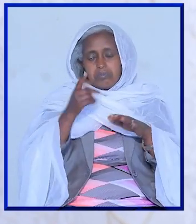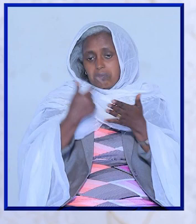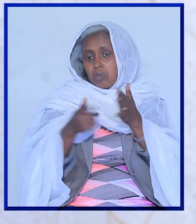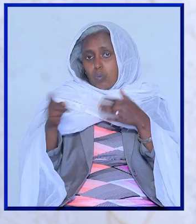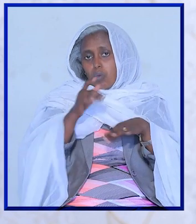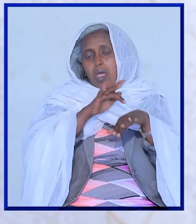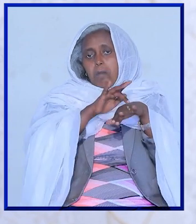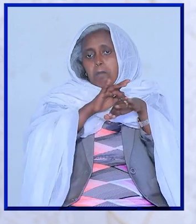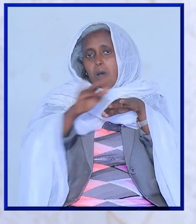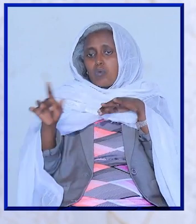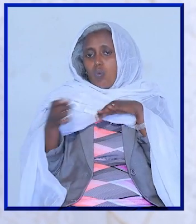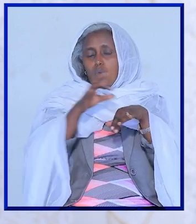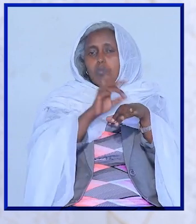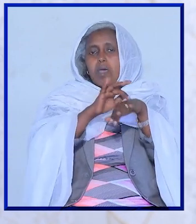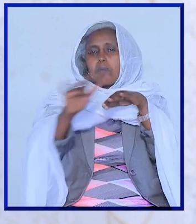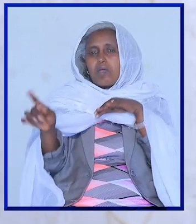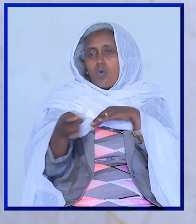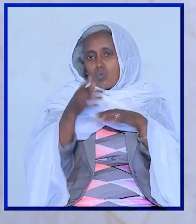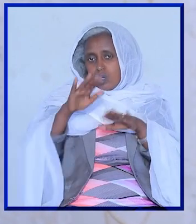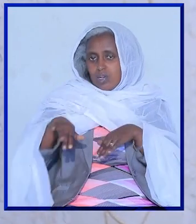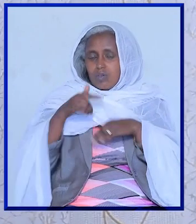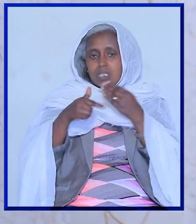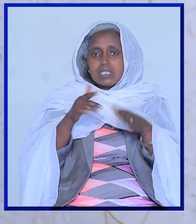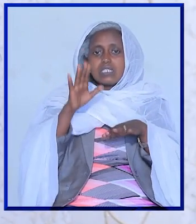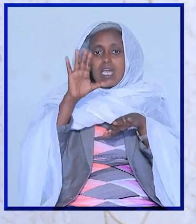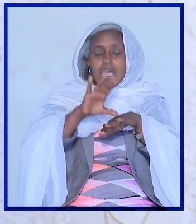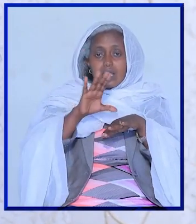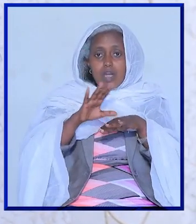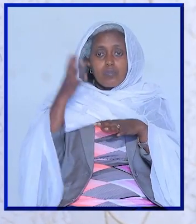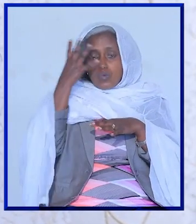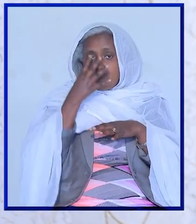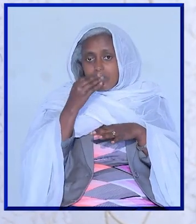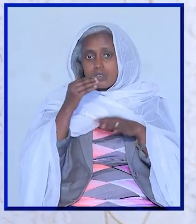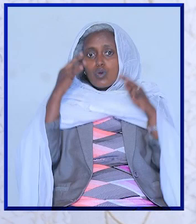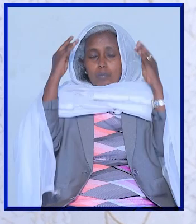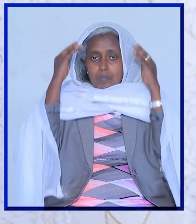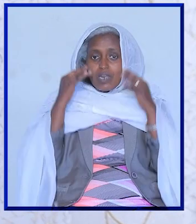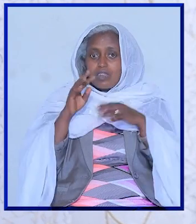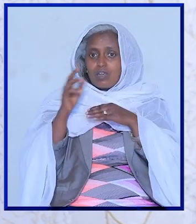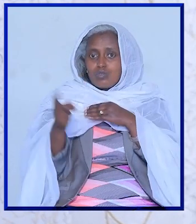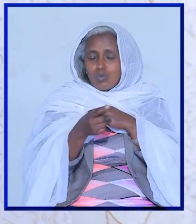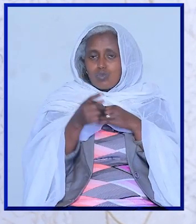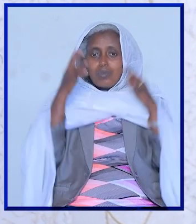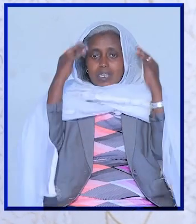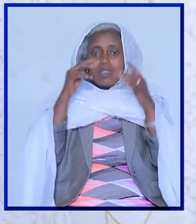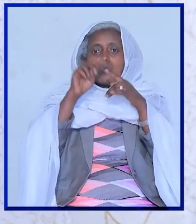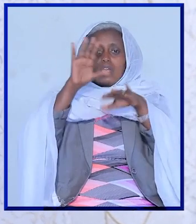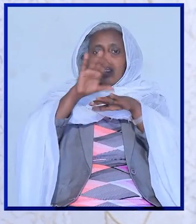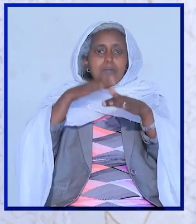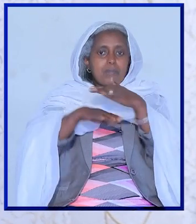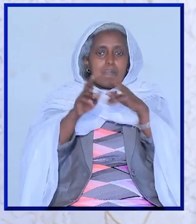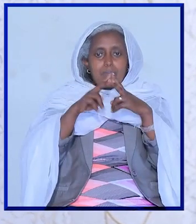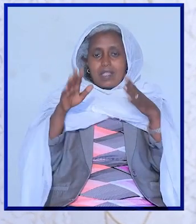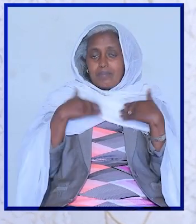ነው የሚቀሩት። ስለዚህ የገዳማት ውበታቸው በመናንያኑ ስለሆነ መናንያን ወደ ገዳም ቢገቡ በጣም ደስተኞች